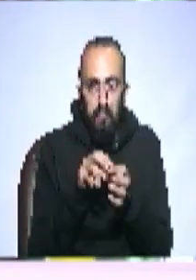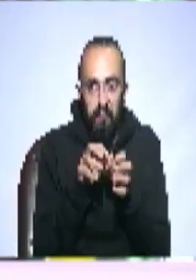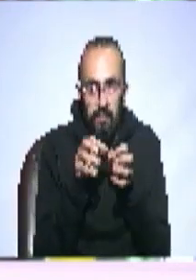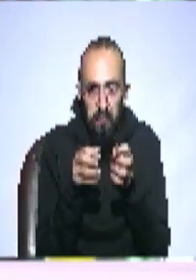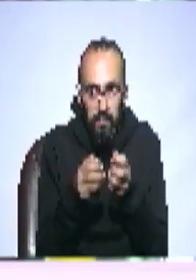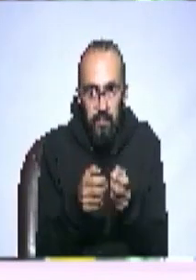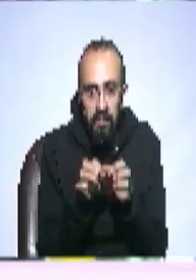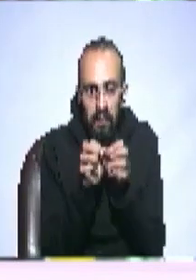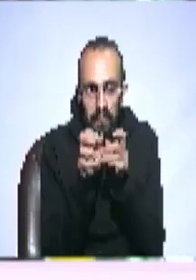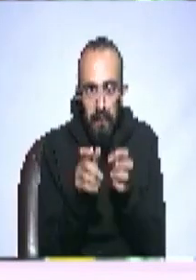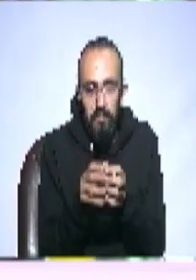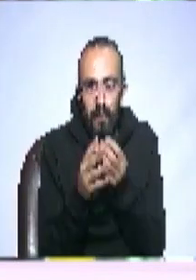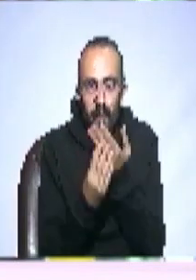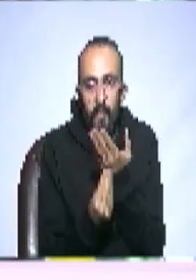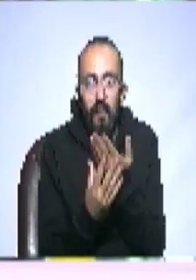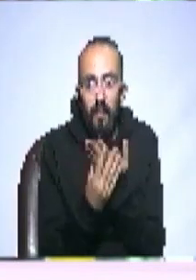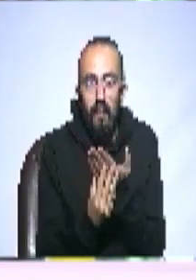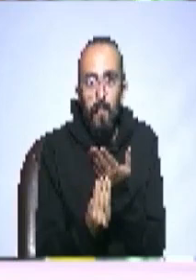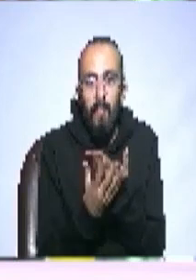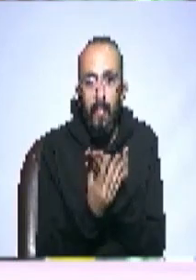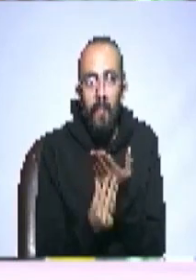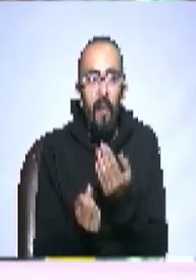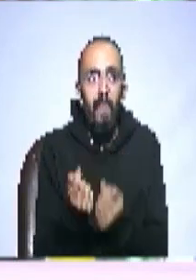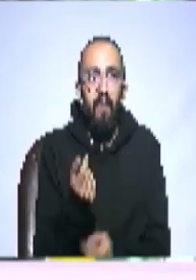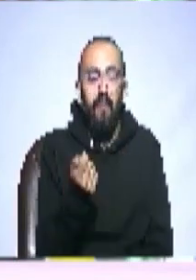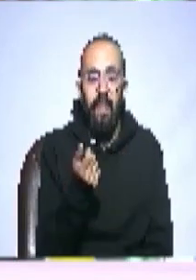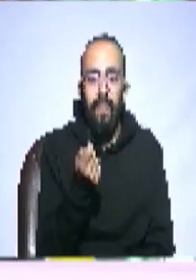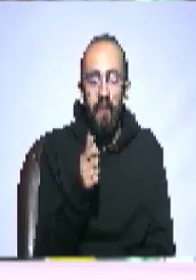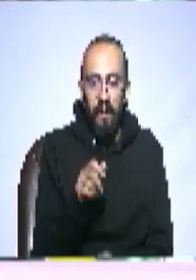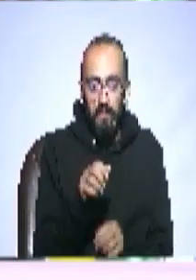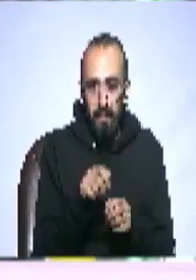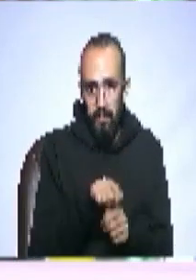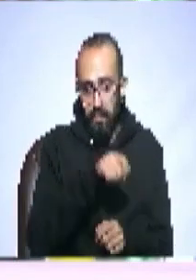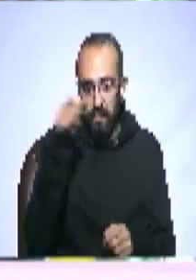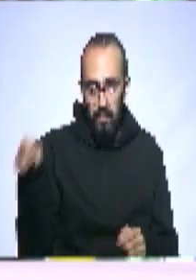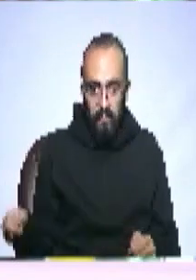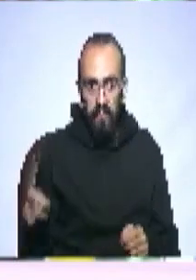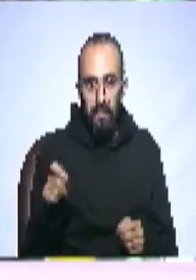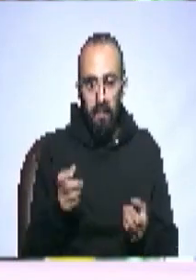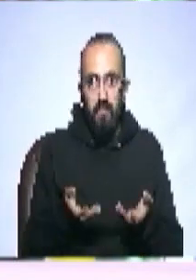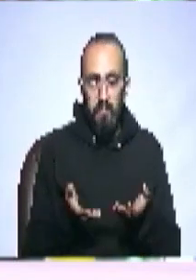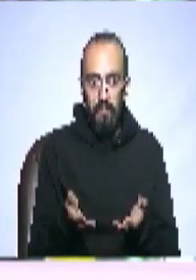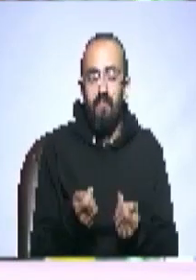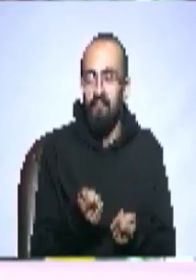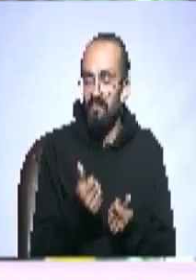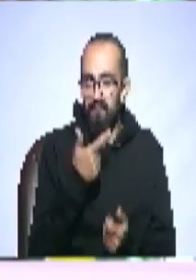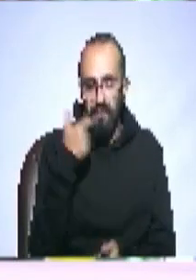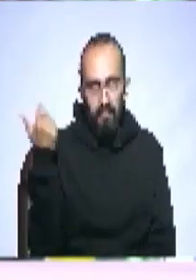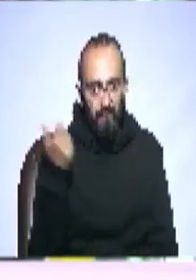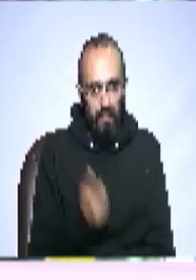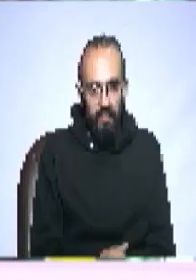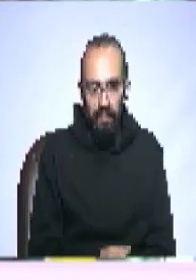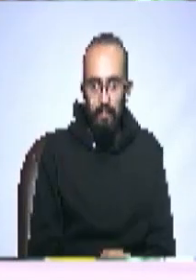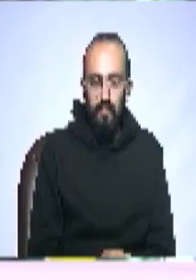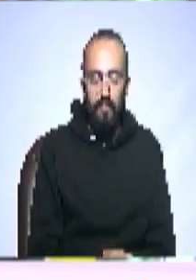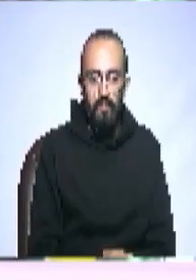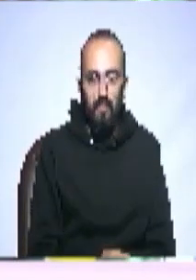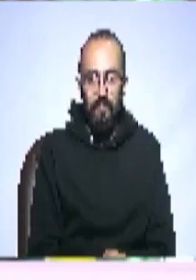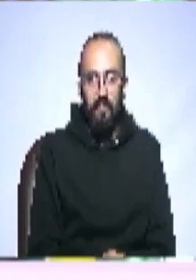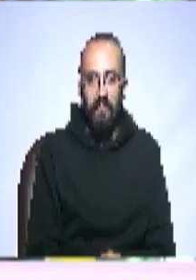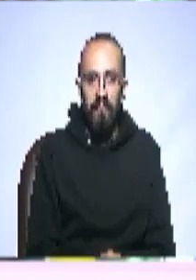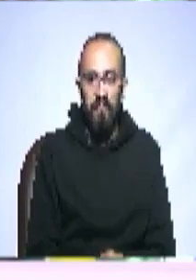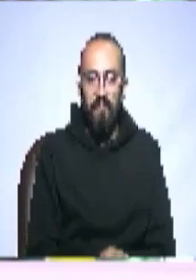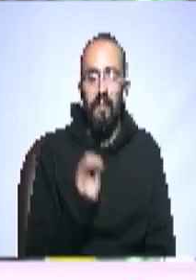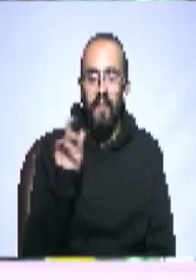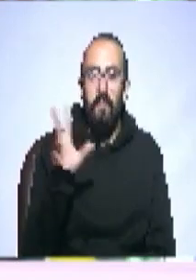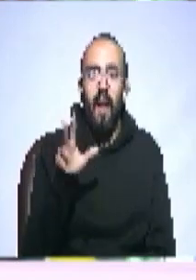تنزل السوائل المسكرة اللي فيها، وبعدين لما تكشفيها بتكرمل كده وبتبقى ظريفة، بتطلع بطاطا مشوية مسكرة زي اللي بتبقى عند